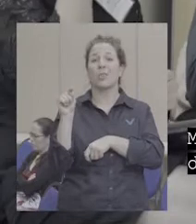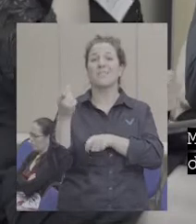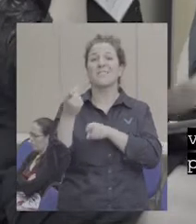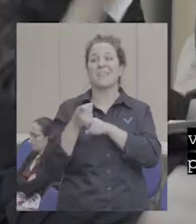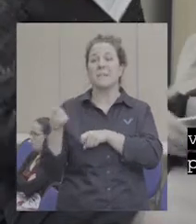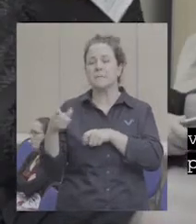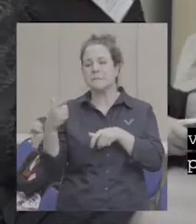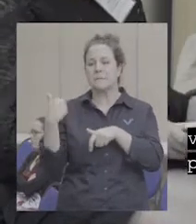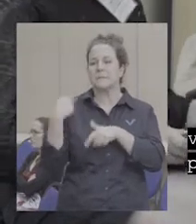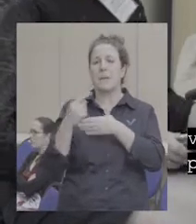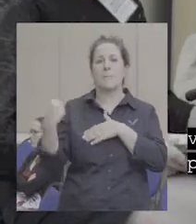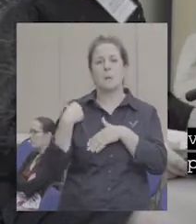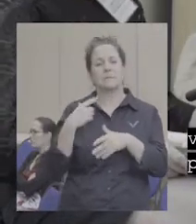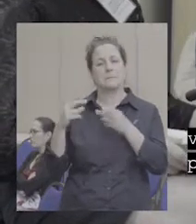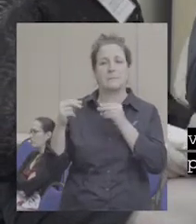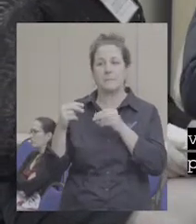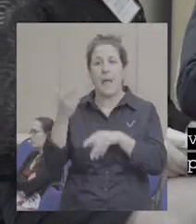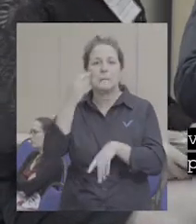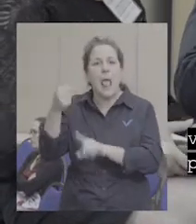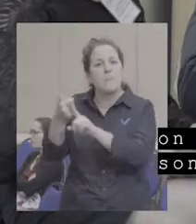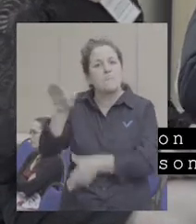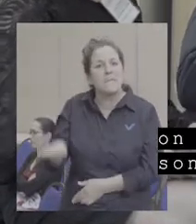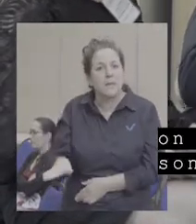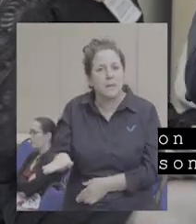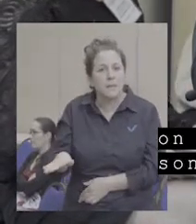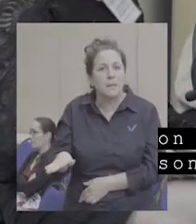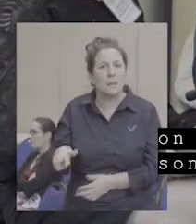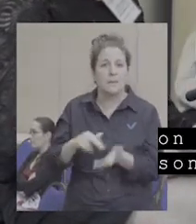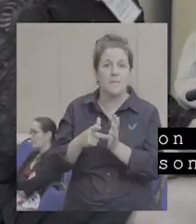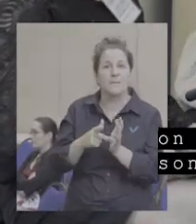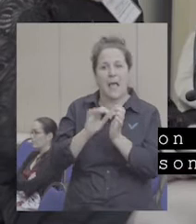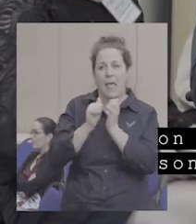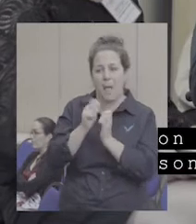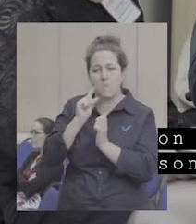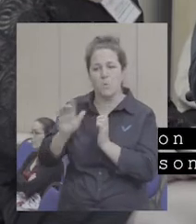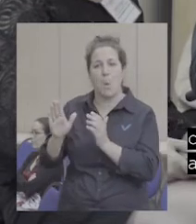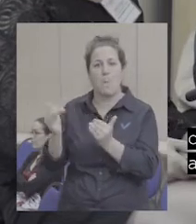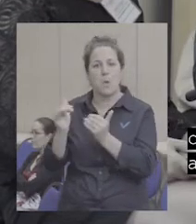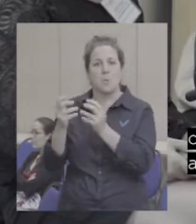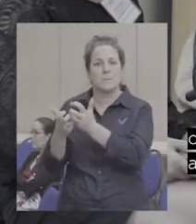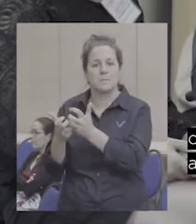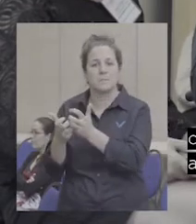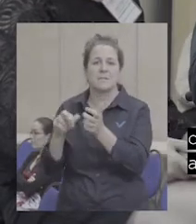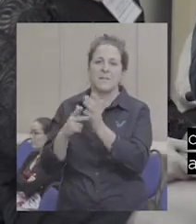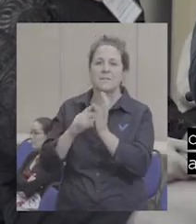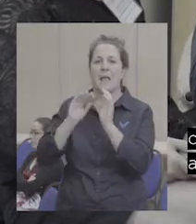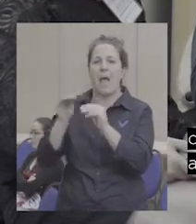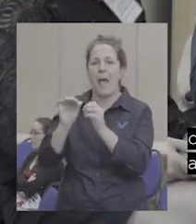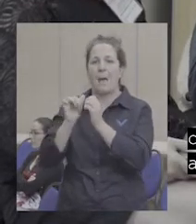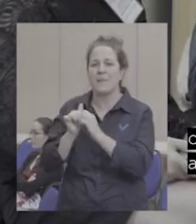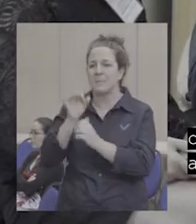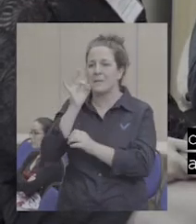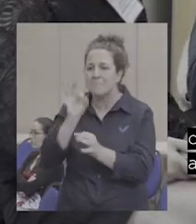Bon, vous savez, toute cette Marie, bien là, à un moment donné, on parle d'un logement adapté à son besoin, c'est des particularités, des